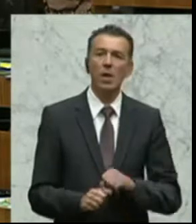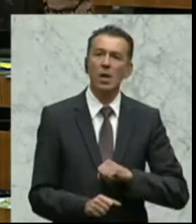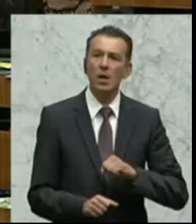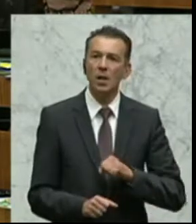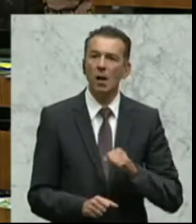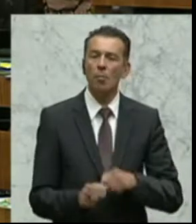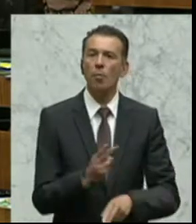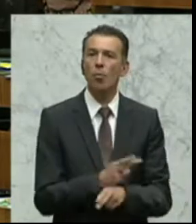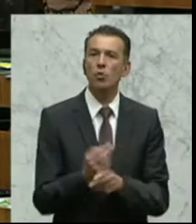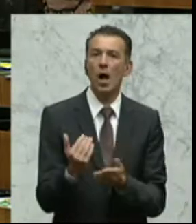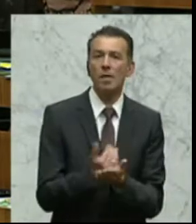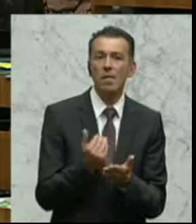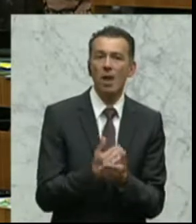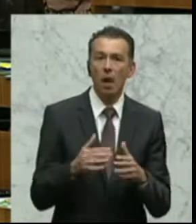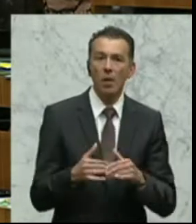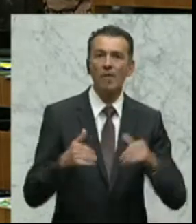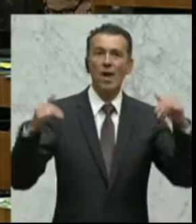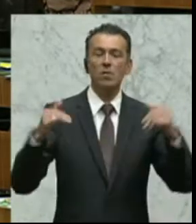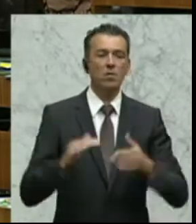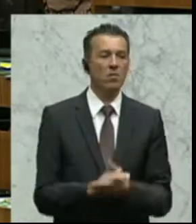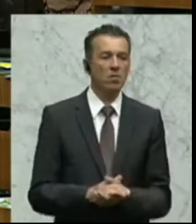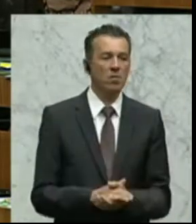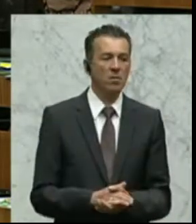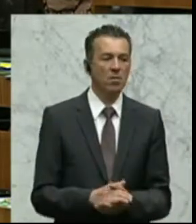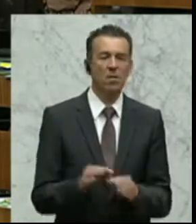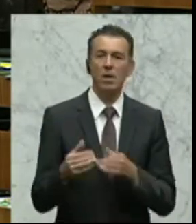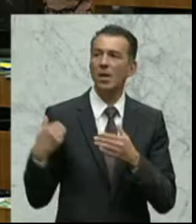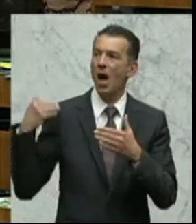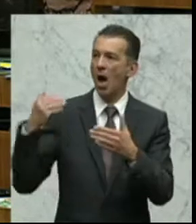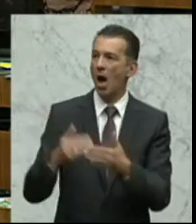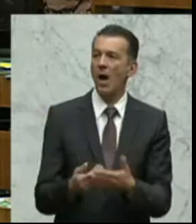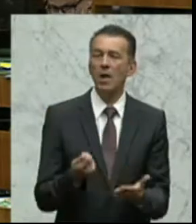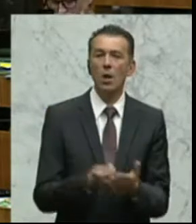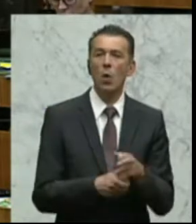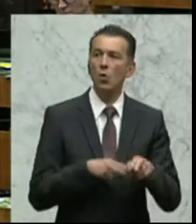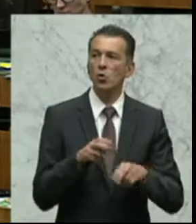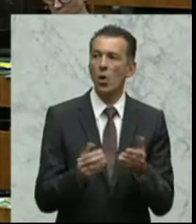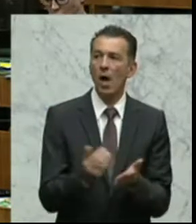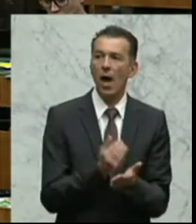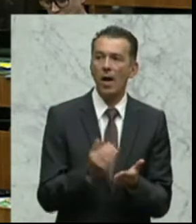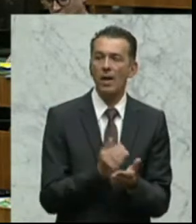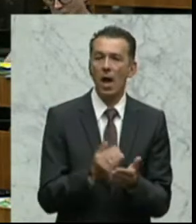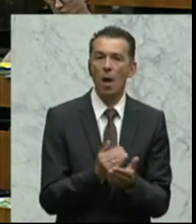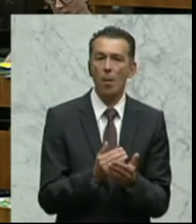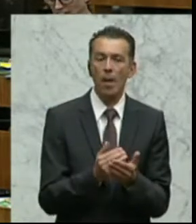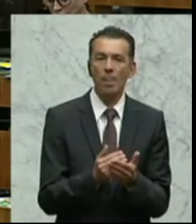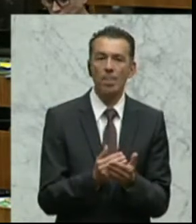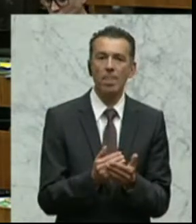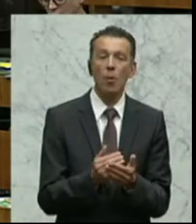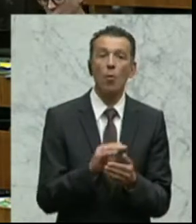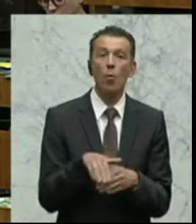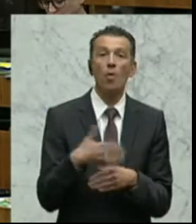Staatseinnahmen nämlich wachsen. In den letzten 10 Jahren sind die Lohnsteuereinnahmen um mehr als die Hälfte gestiegen,